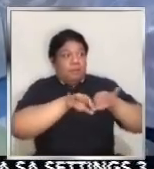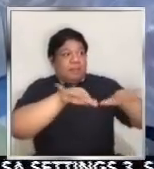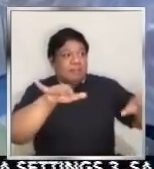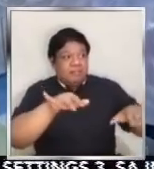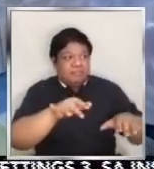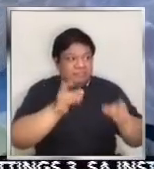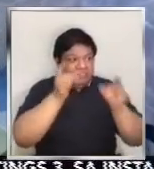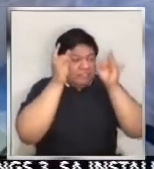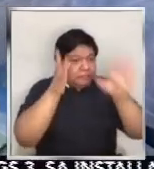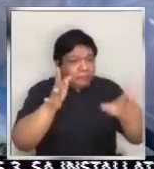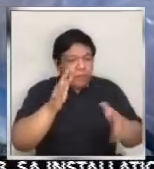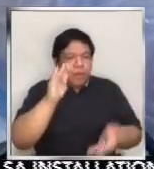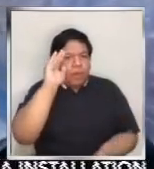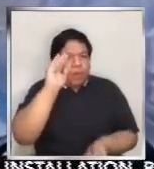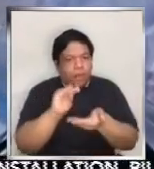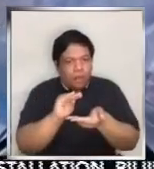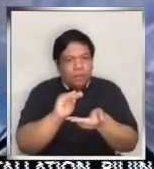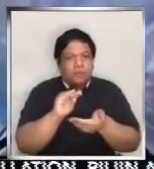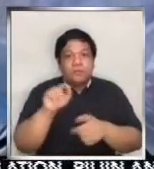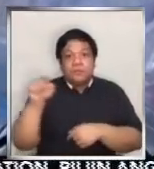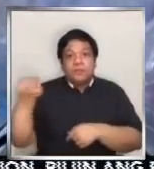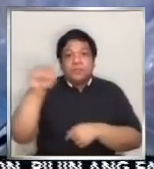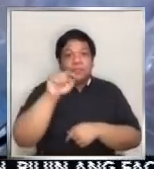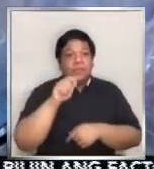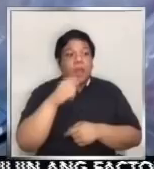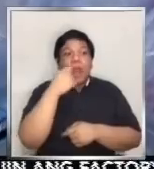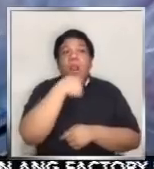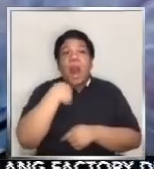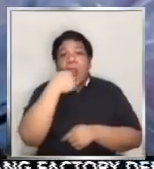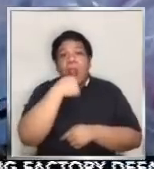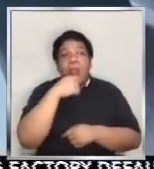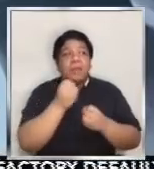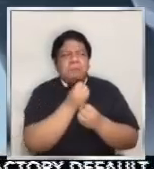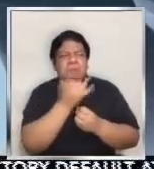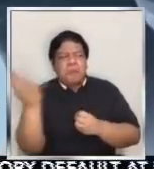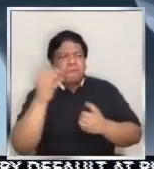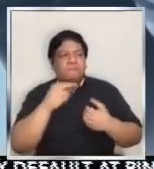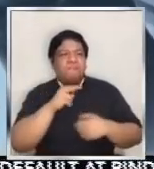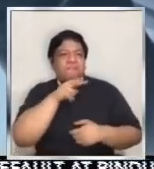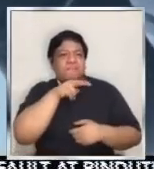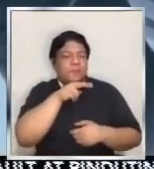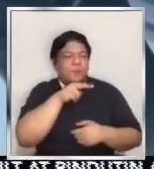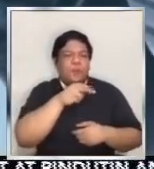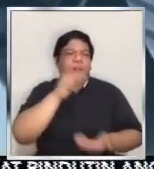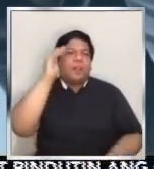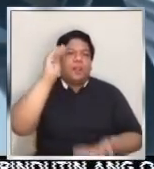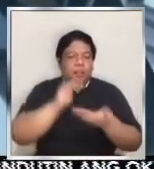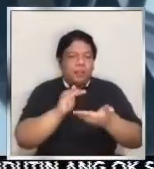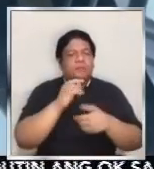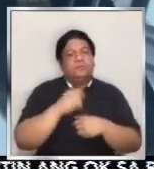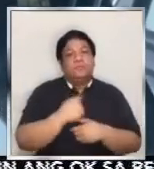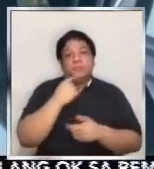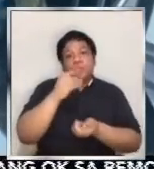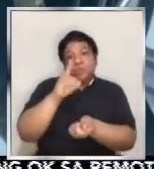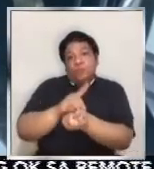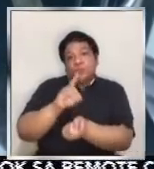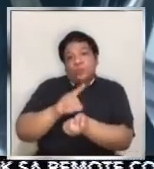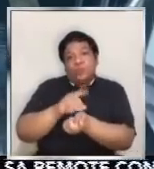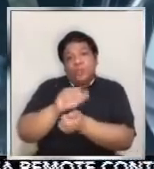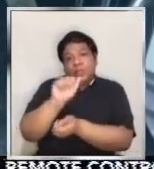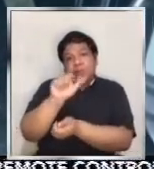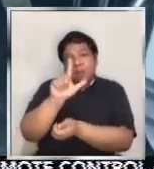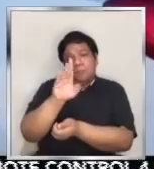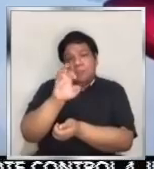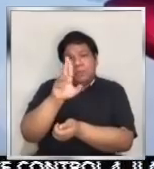ng virus sa kanilang mga swab sample kumpara noong magsimula ang outbreak. Ayon kay Dr. Alberto Zangrillo, head ng San